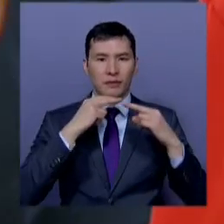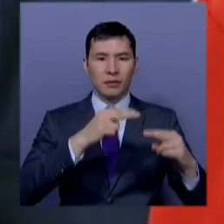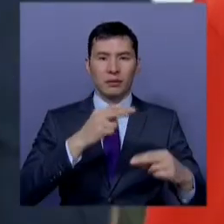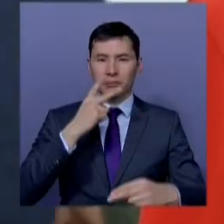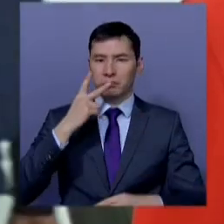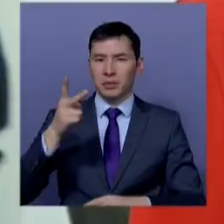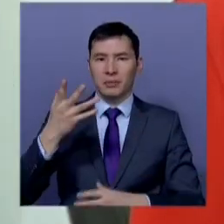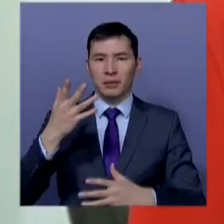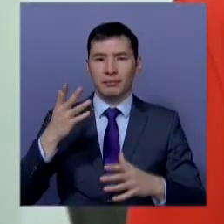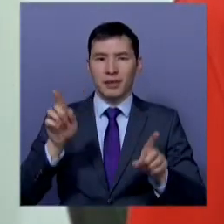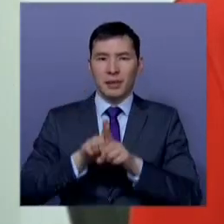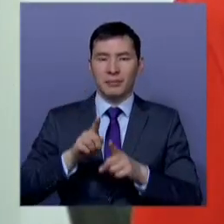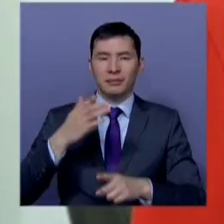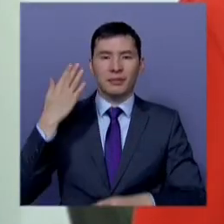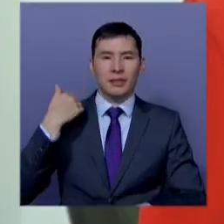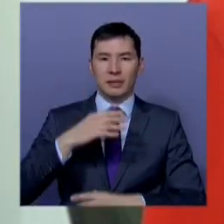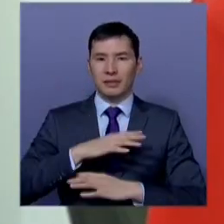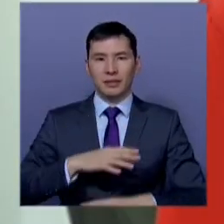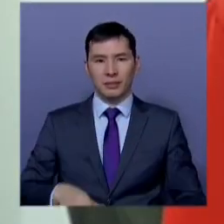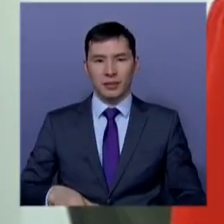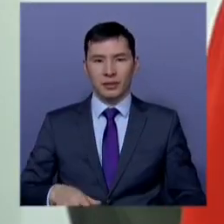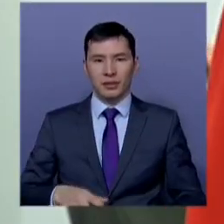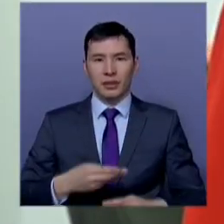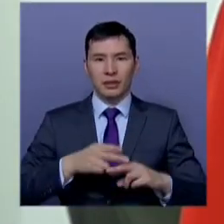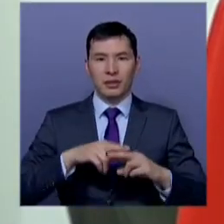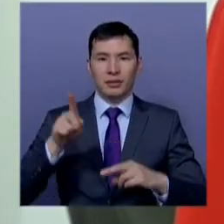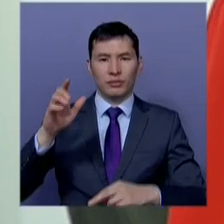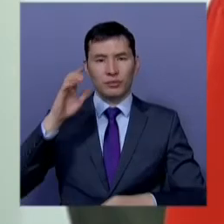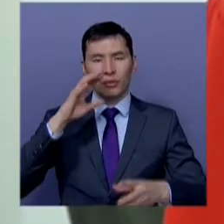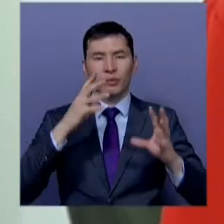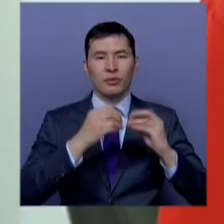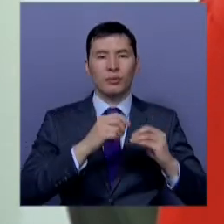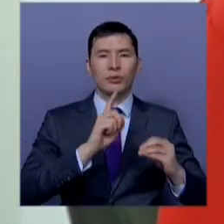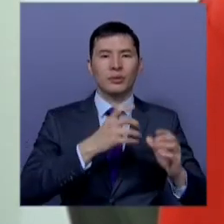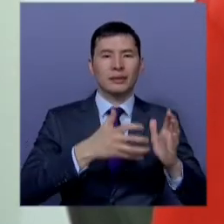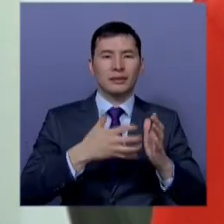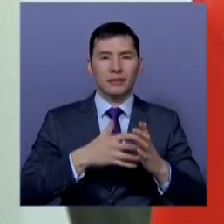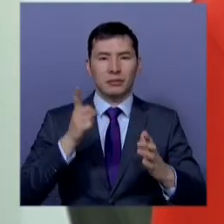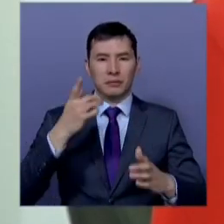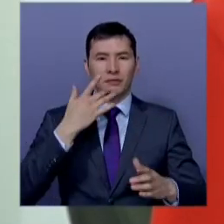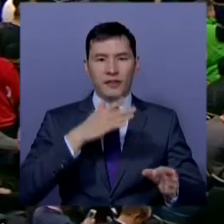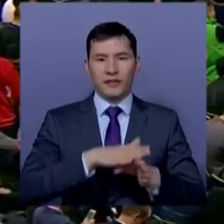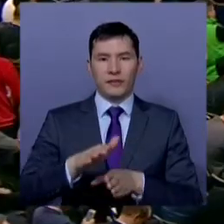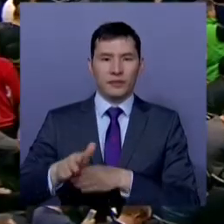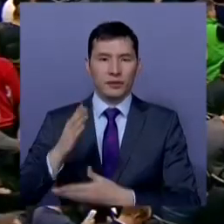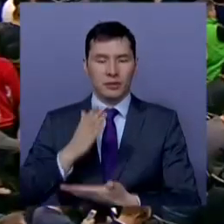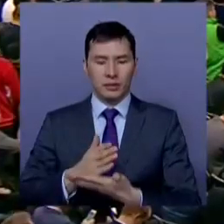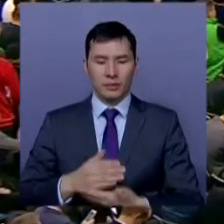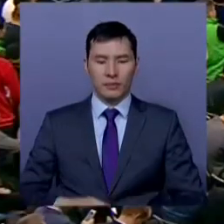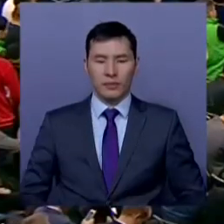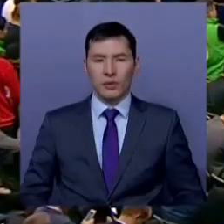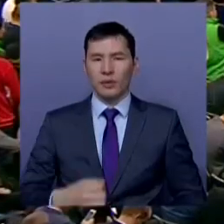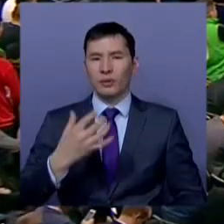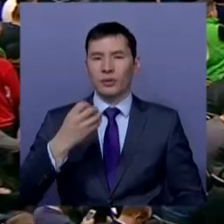аз уақыттың ішінде халықтың қаншама қажеттілігін, қаншама жетпей жатқан жетістіктерін көтерді. Кездесуде тұрғындар